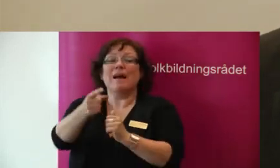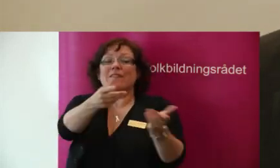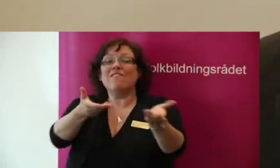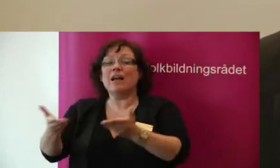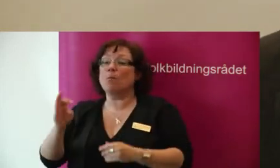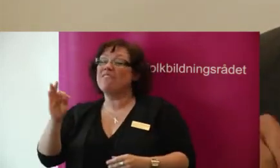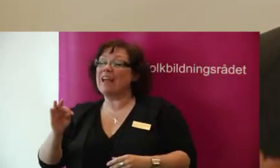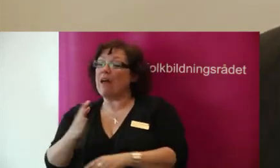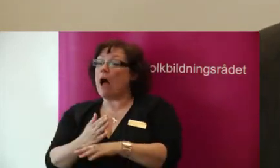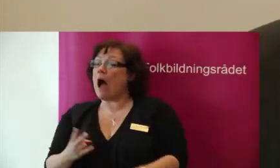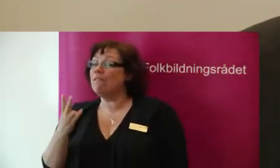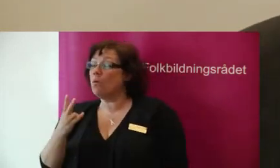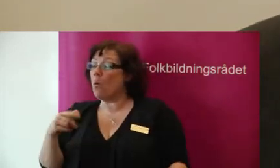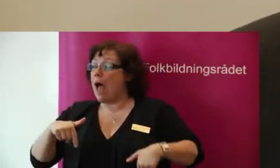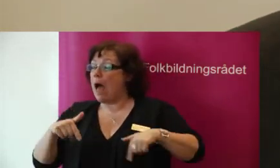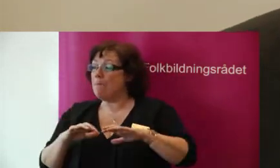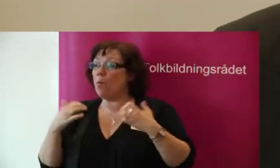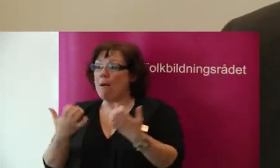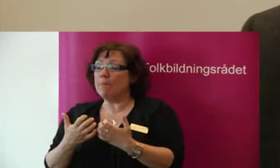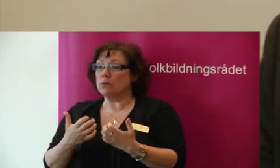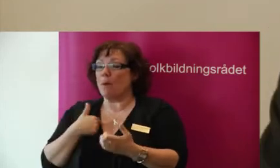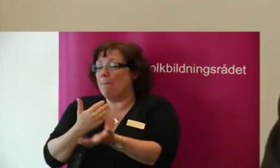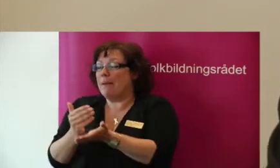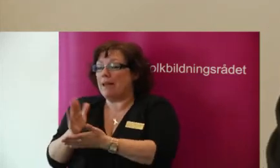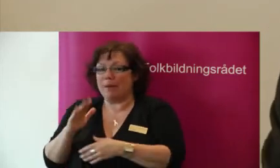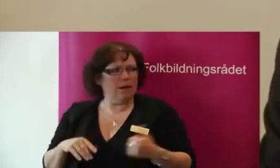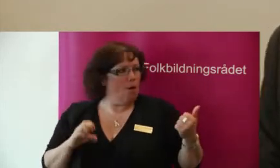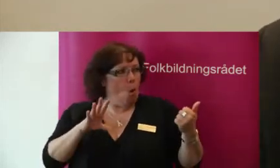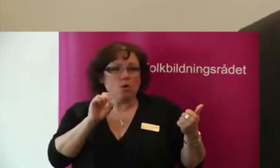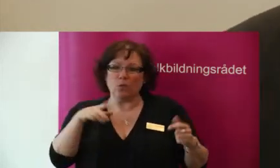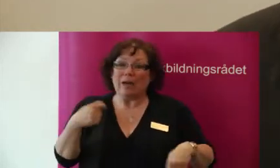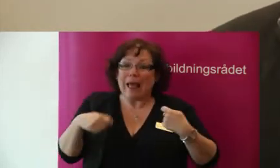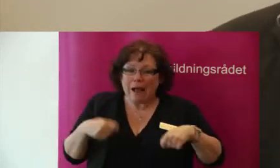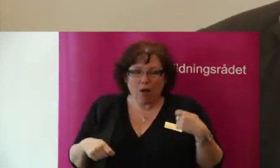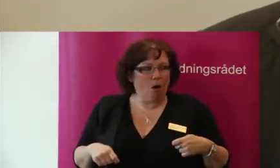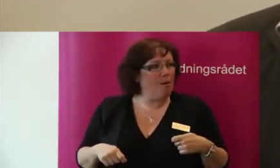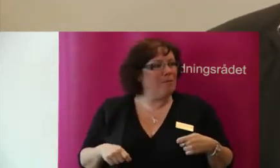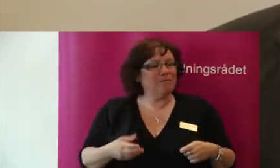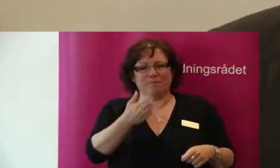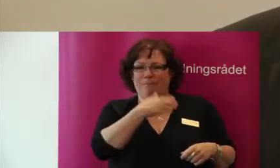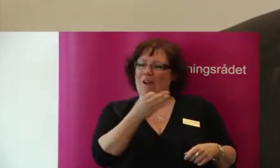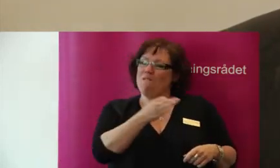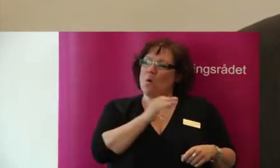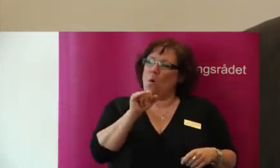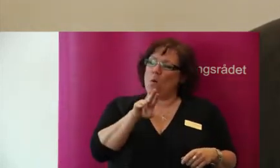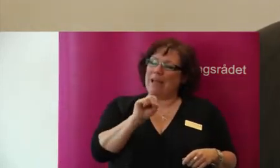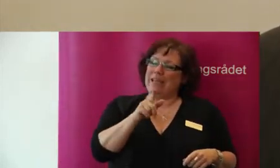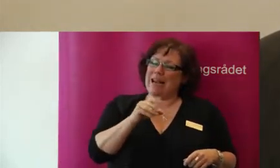klockan 13.30 här på campus. Får vi berätta mer om det? Det blev rena reklamsamtalet här. Ingela, vad säger du om det